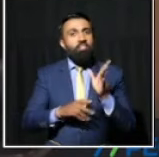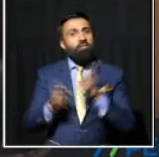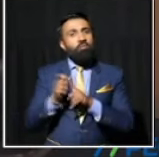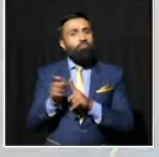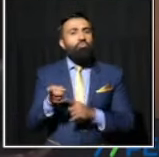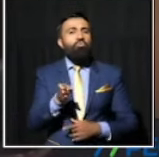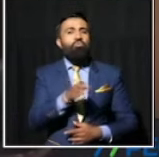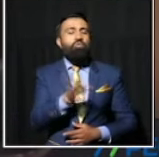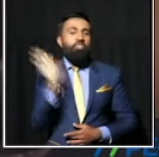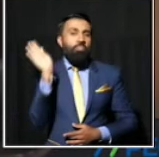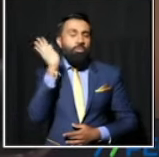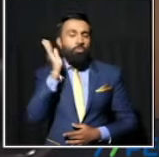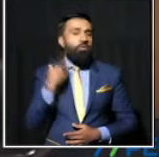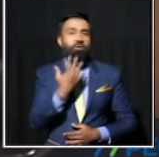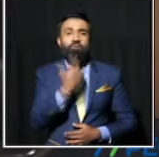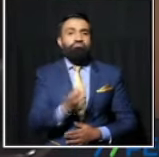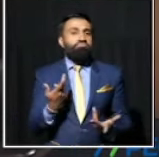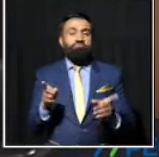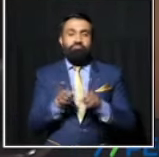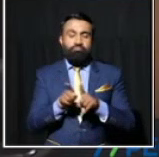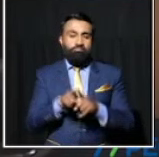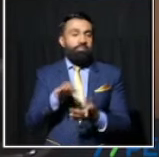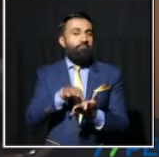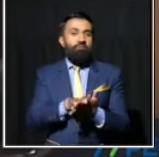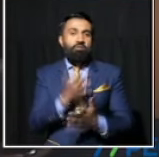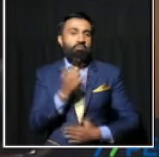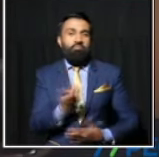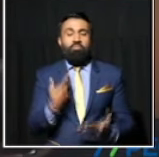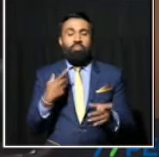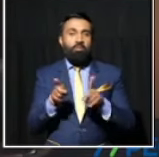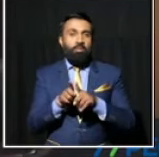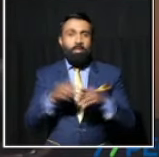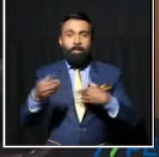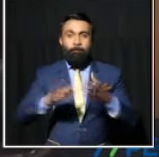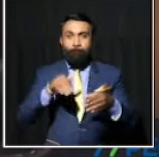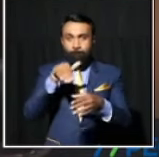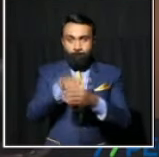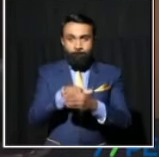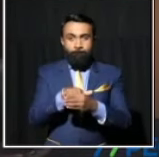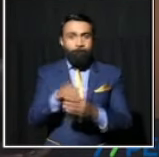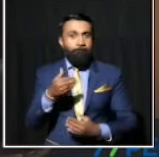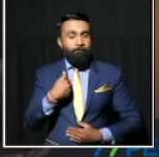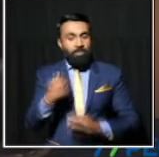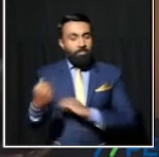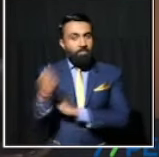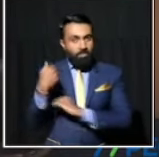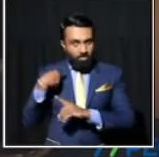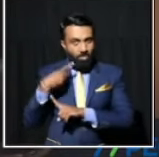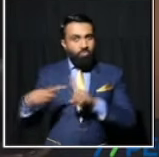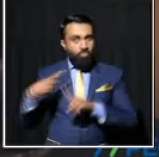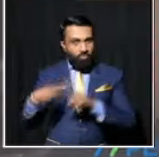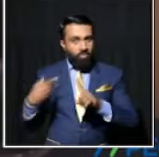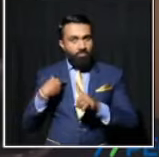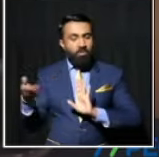එකක් ගත්තද කියලා. එහෙම එකක් ගත්තේ නැහැයි කිව්වා. ඉතින් මේක මම දැන් නැත්තම් මම කැබිනට් මණ්ඩලයේ ඉඳලා මගේ බලතල මම්ම කප්පාදු කරන්න හවුල් වුණයි